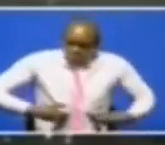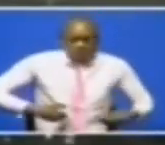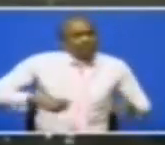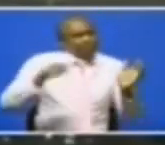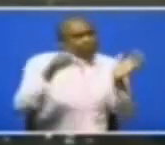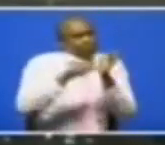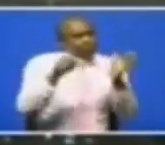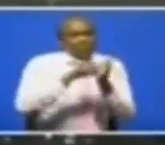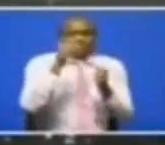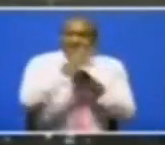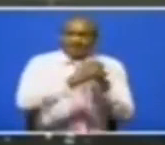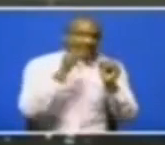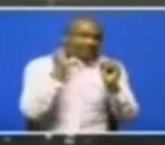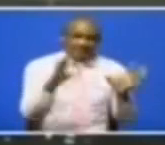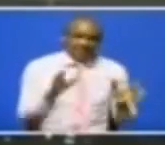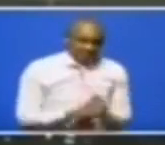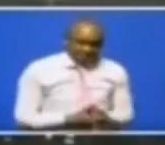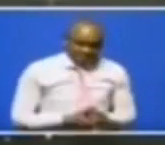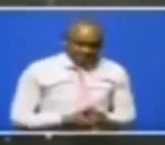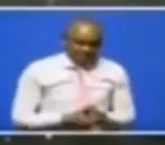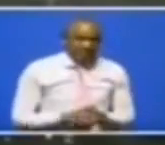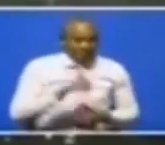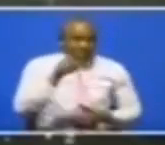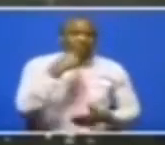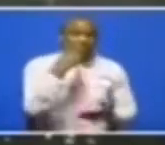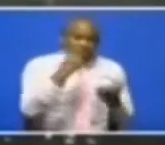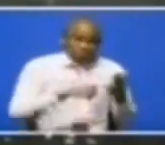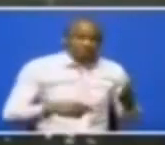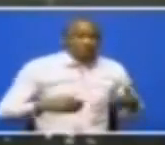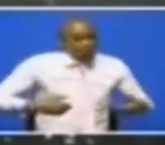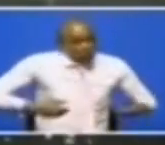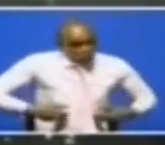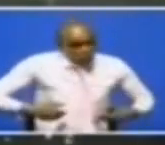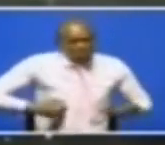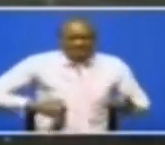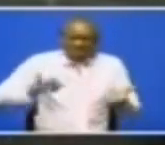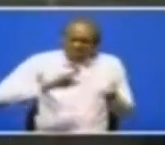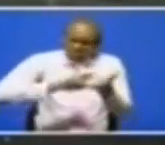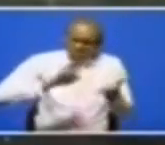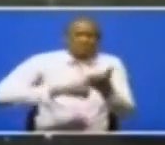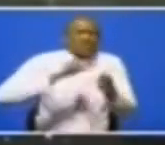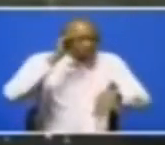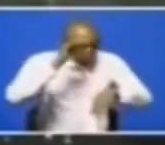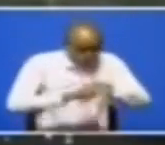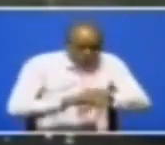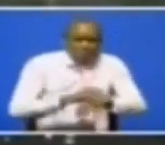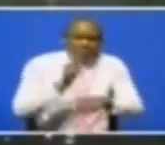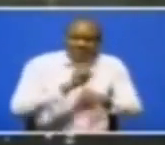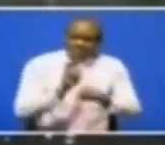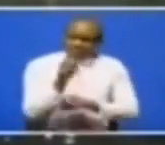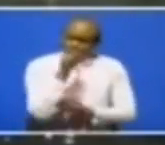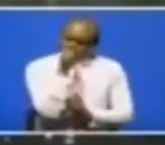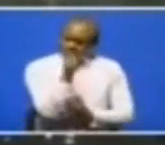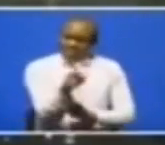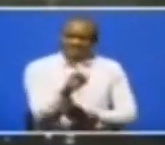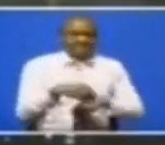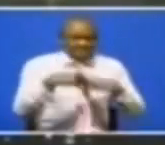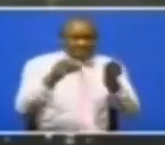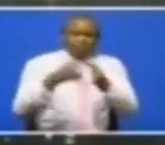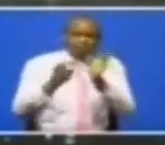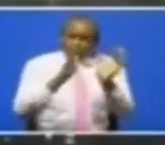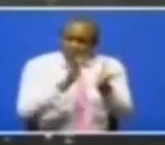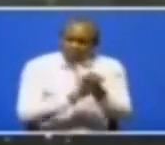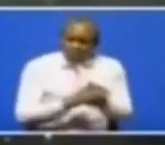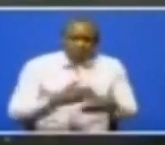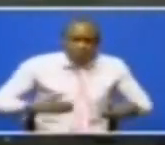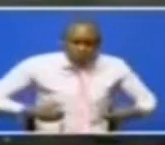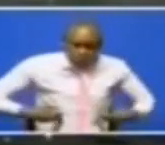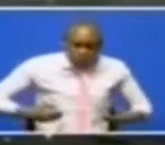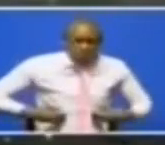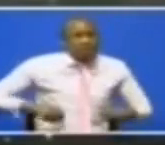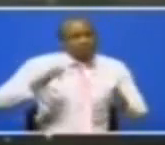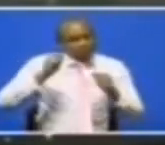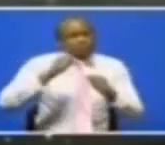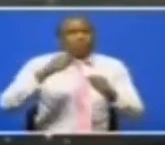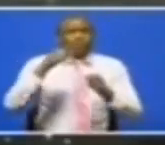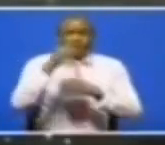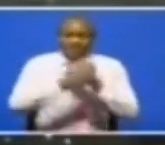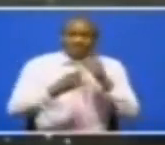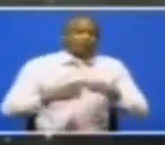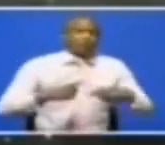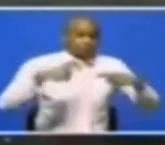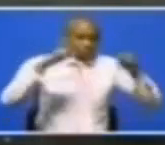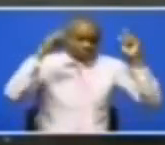sio tatizo kwa nchi. Anasema vijana ni rasilimali ambayo inahitaji ipatiwe nafasi ili nchi